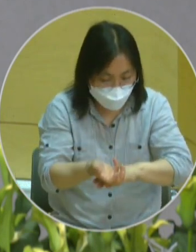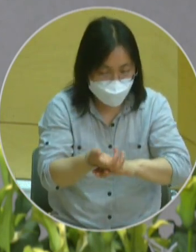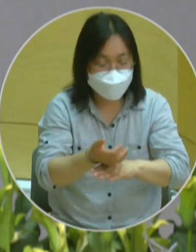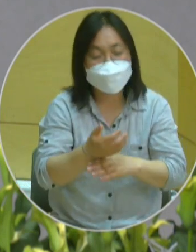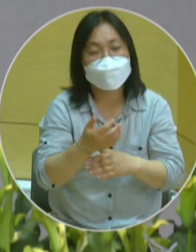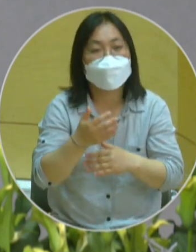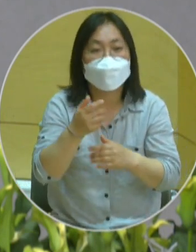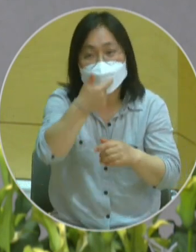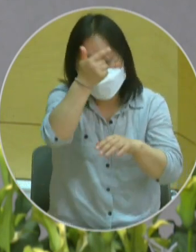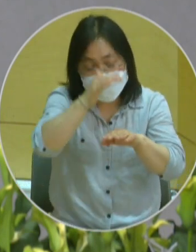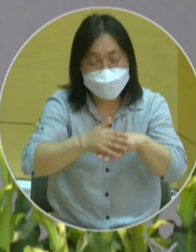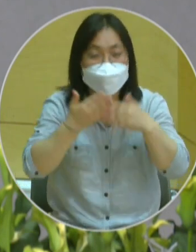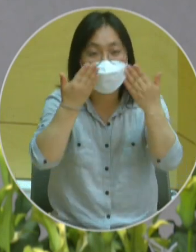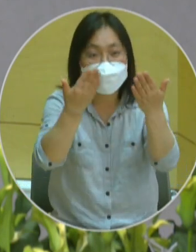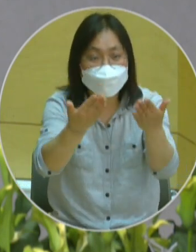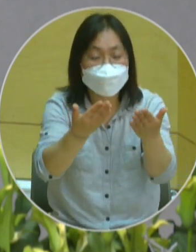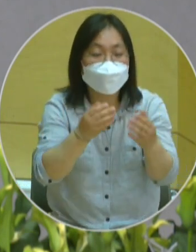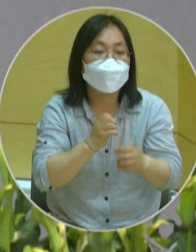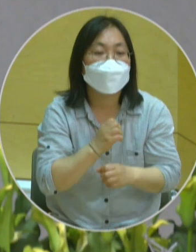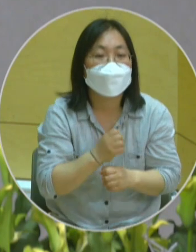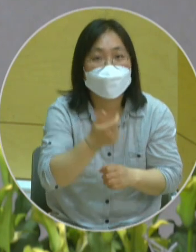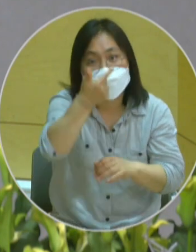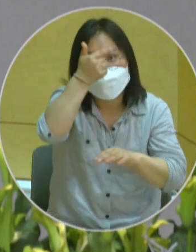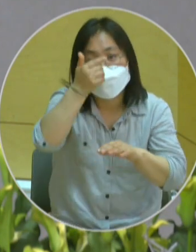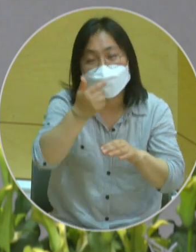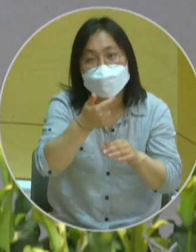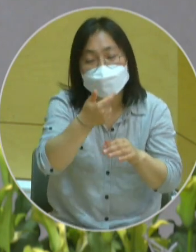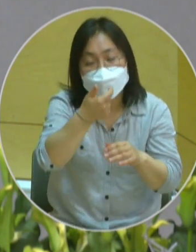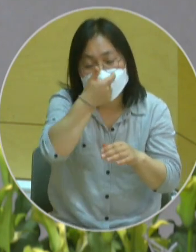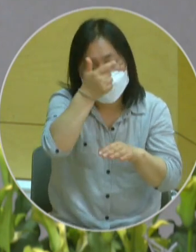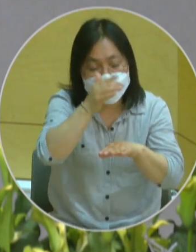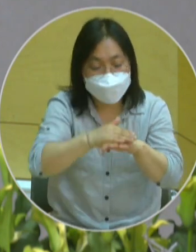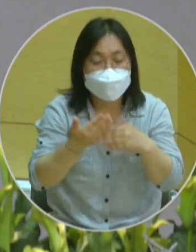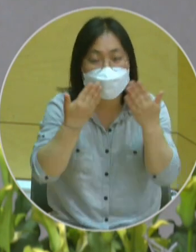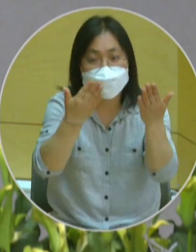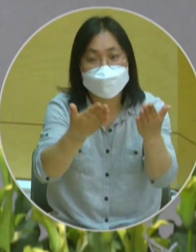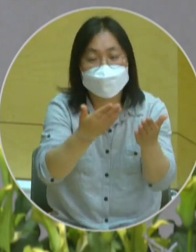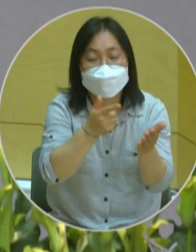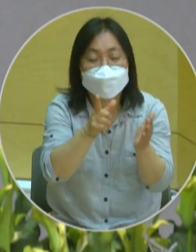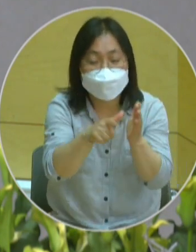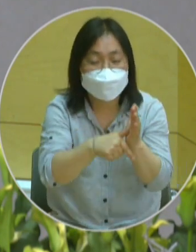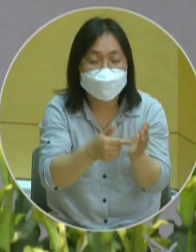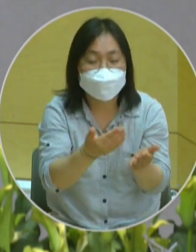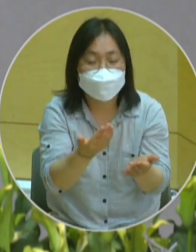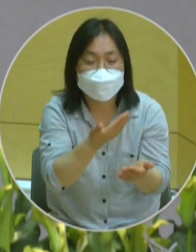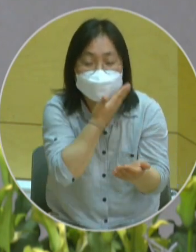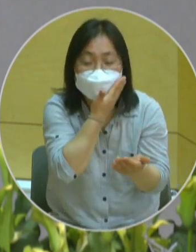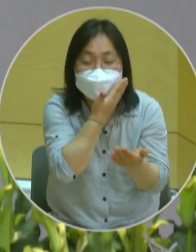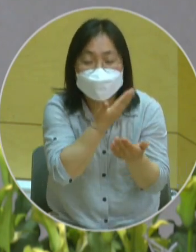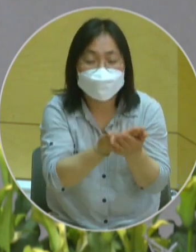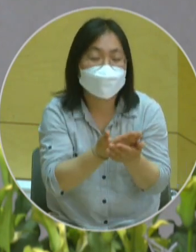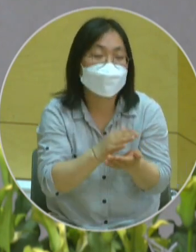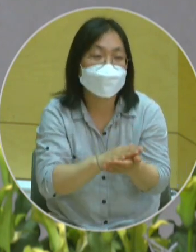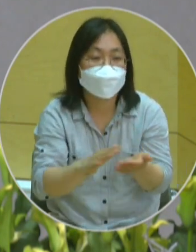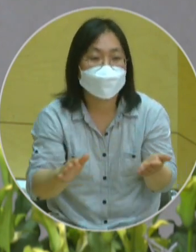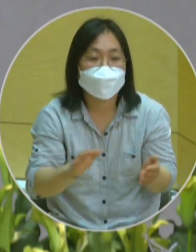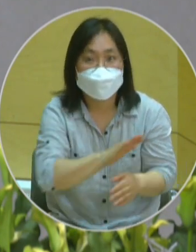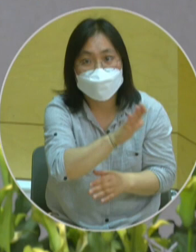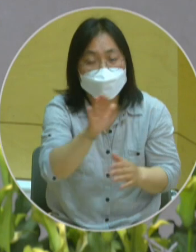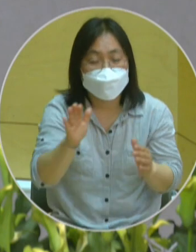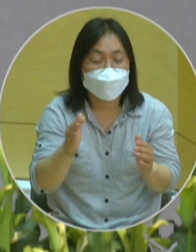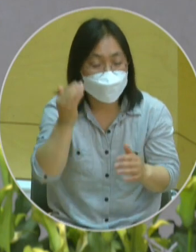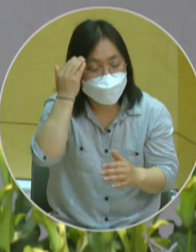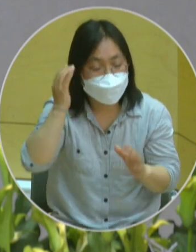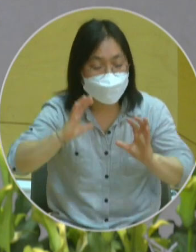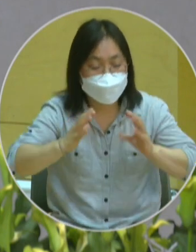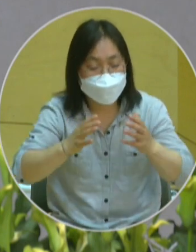드리고 경비하고 찬양할 수 있는 기회를 얻는다는 것 얼마나 귀한지 모릅니다. 여러분 지금 우리나라가 너무나 어렵죠.